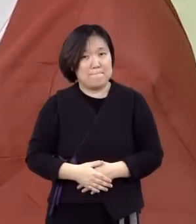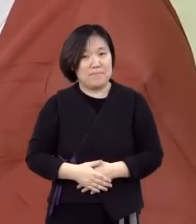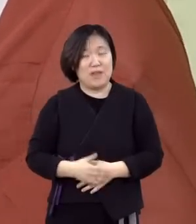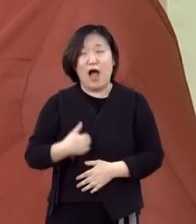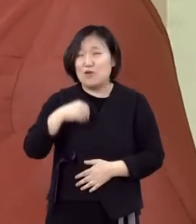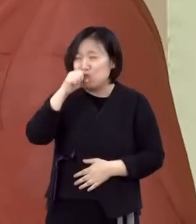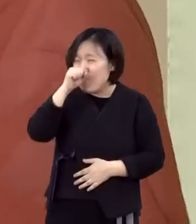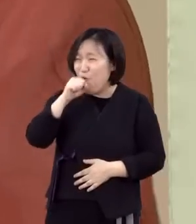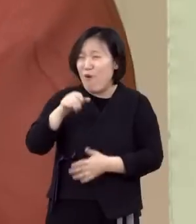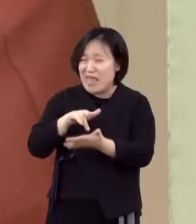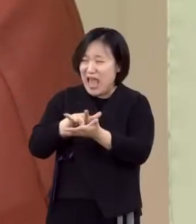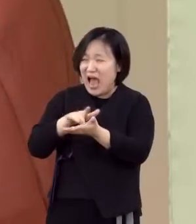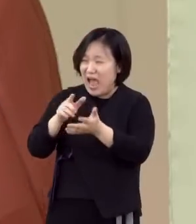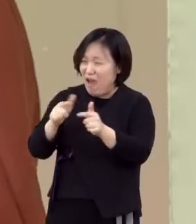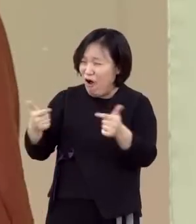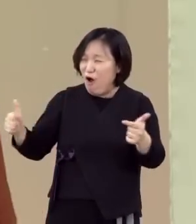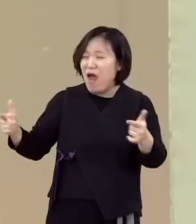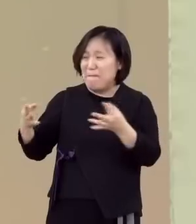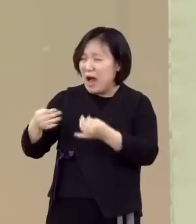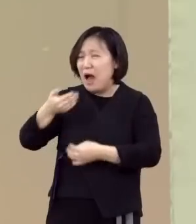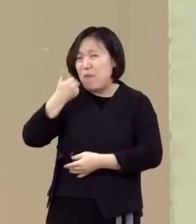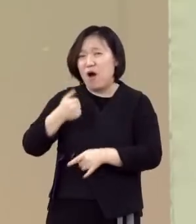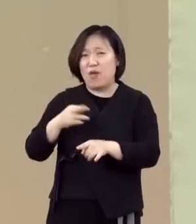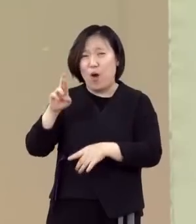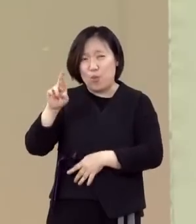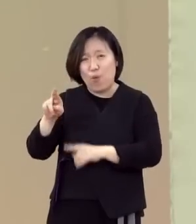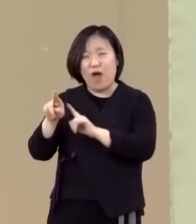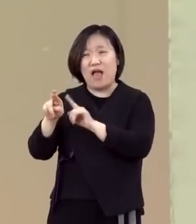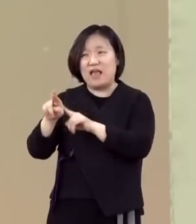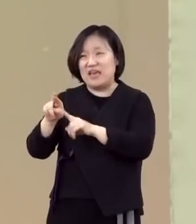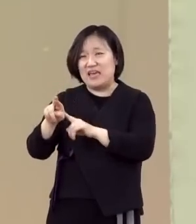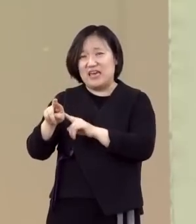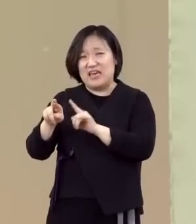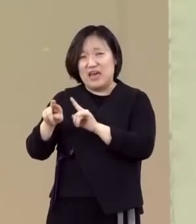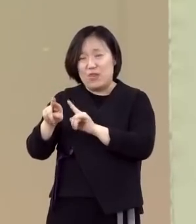계속되어서 맛있는음식을많이먹었어요.나는